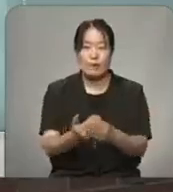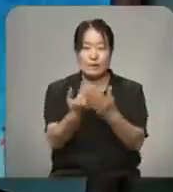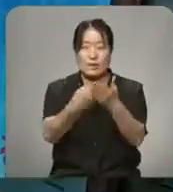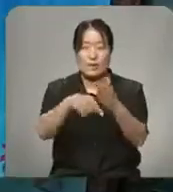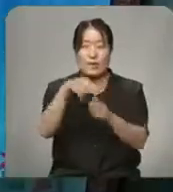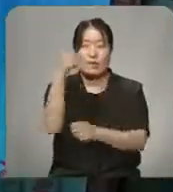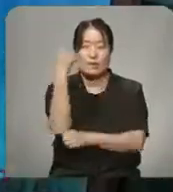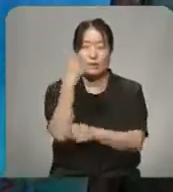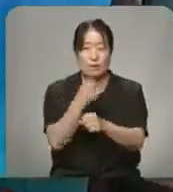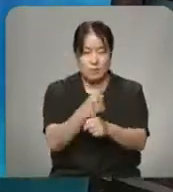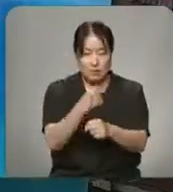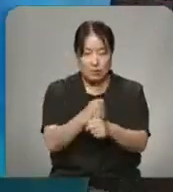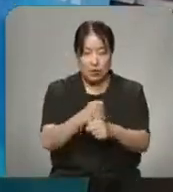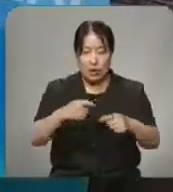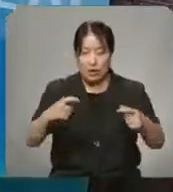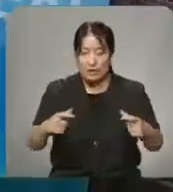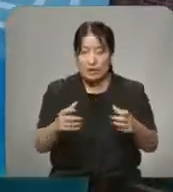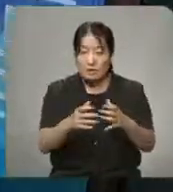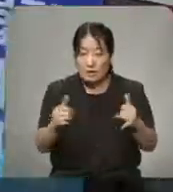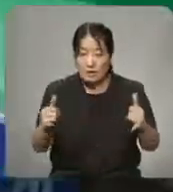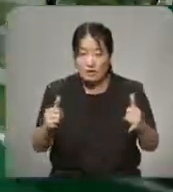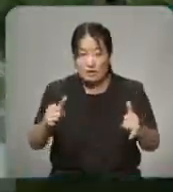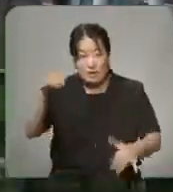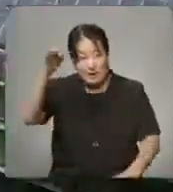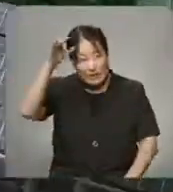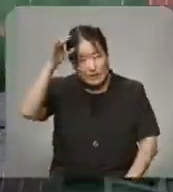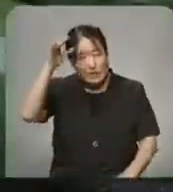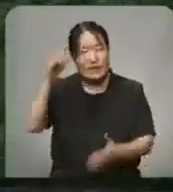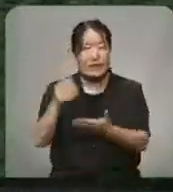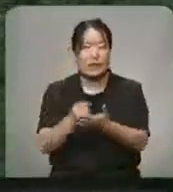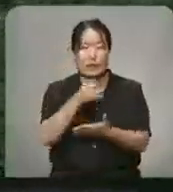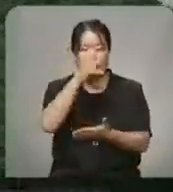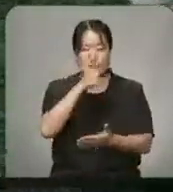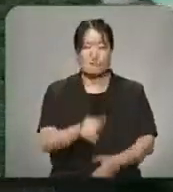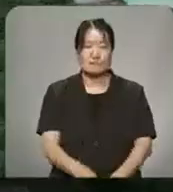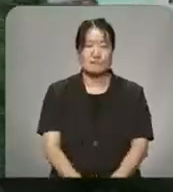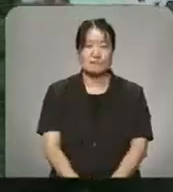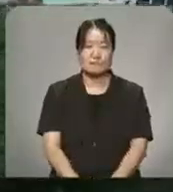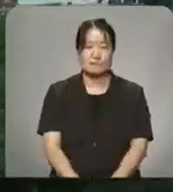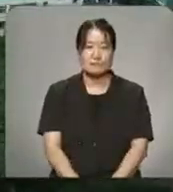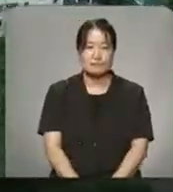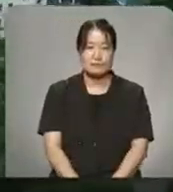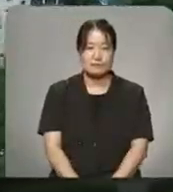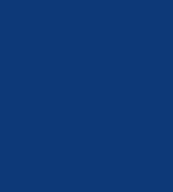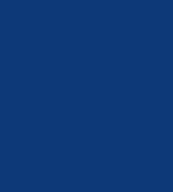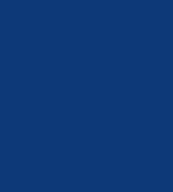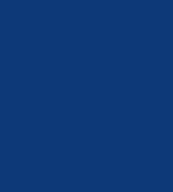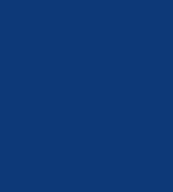수 있을지 지역 주민들이 거는 기대가 적지 않습니다. KBS 뉴스 노정입니다.